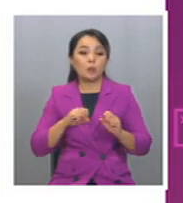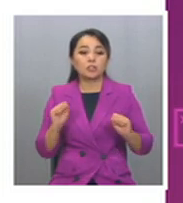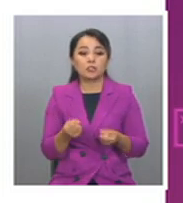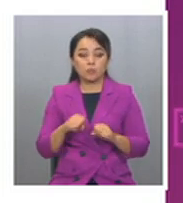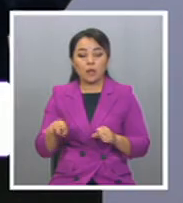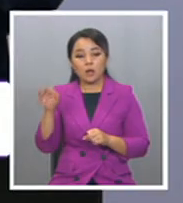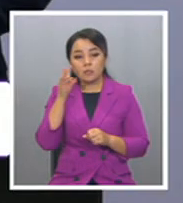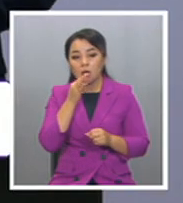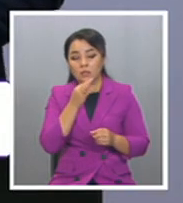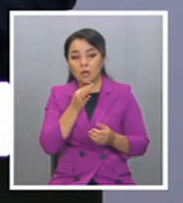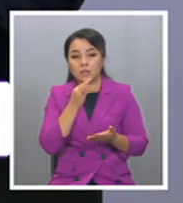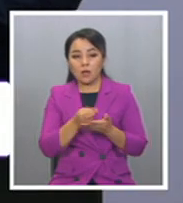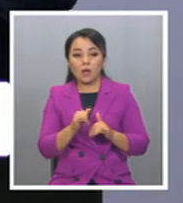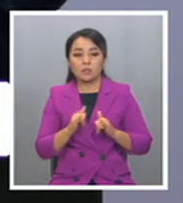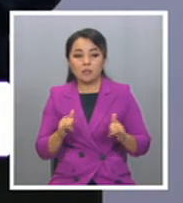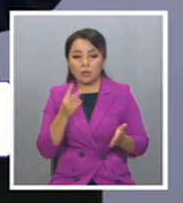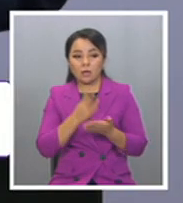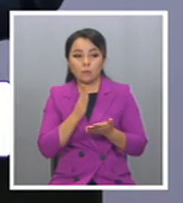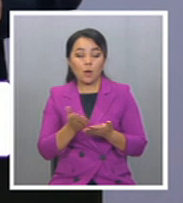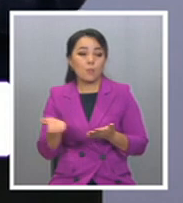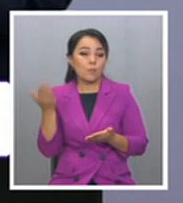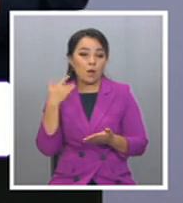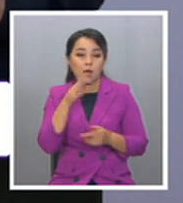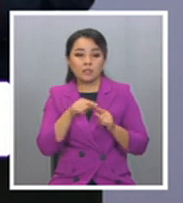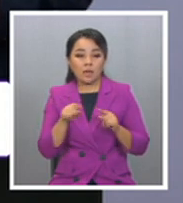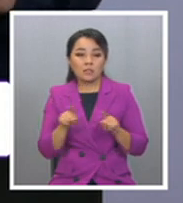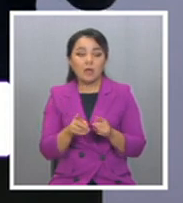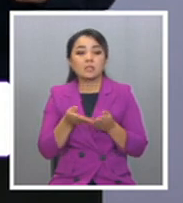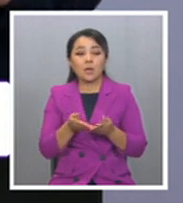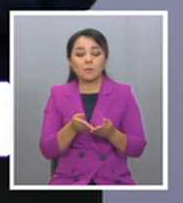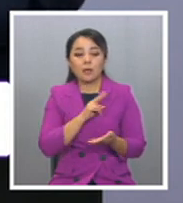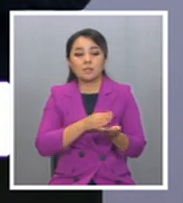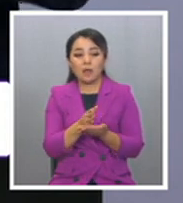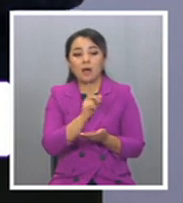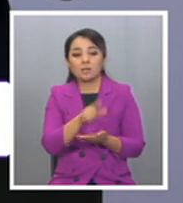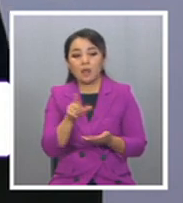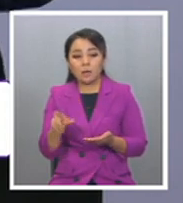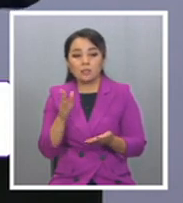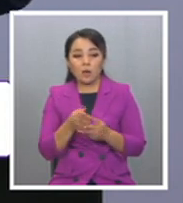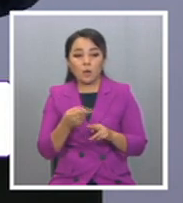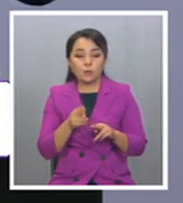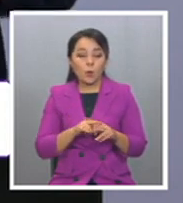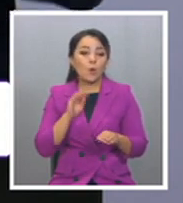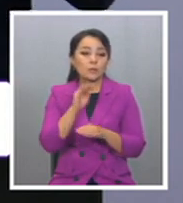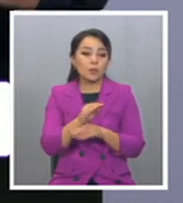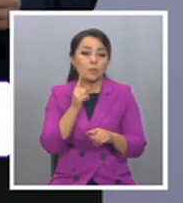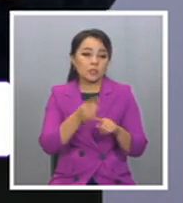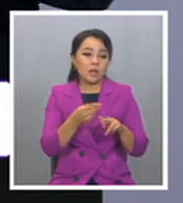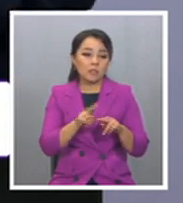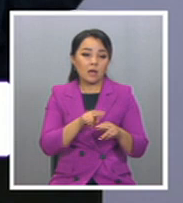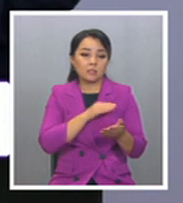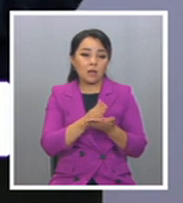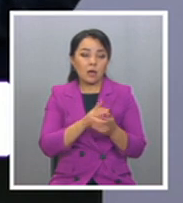түсті арта бастады. Ал бұрынғы кезде сол кемелерде қызмет атқарған адамдар енді қосымша қызметтерде